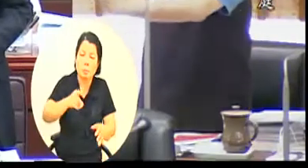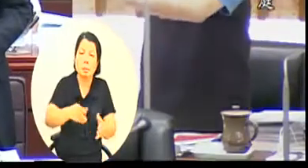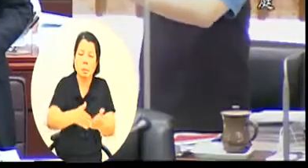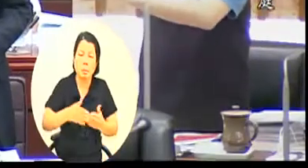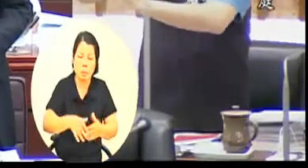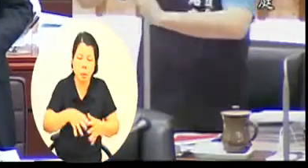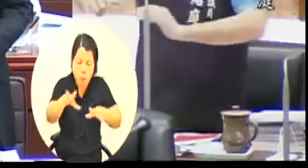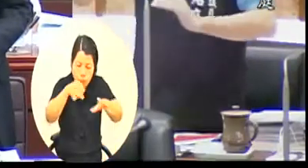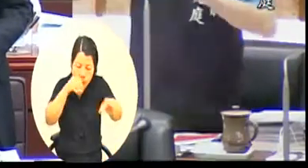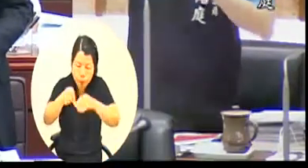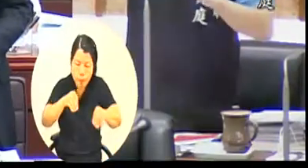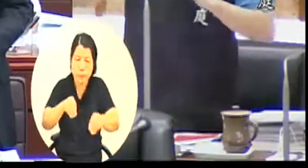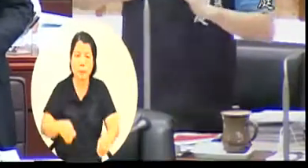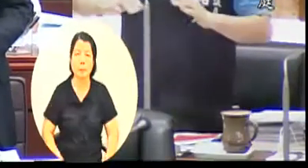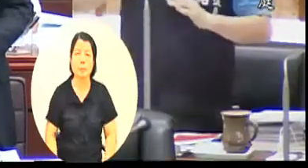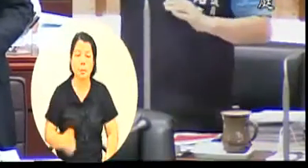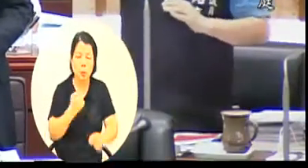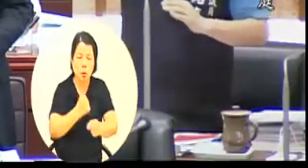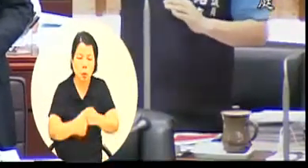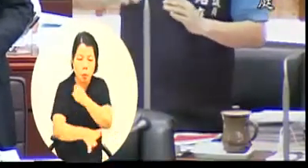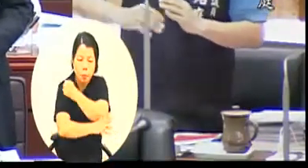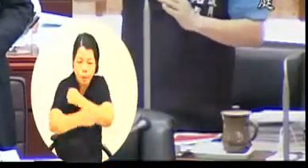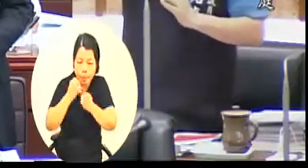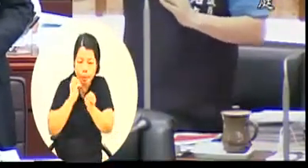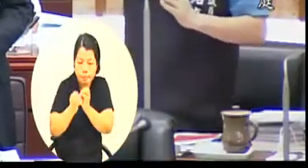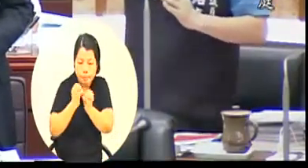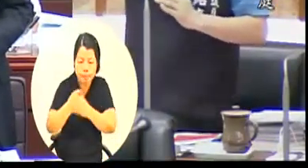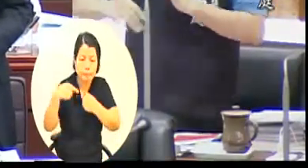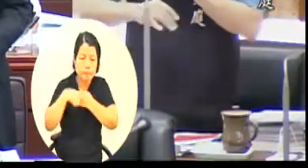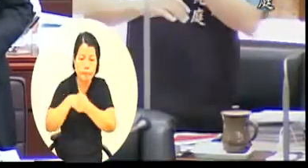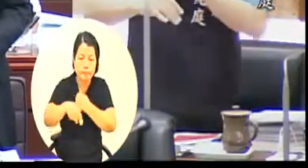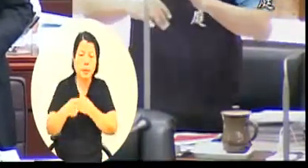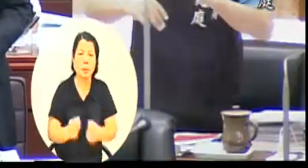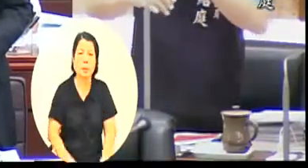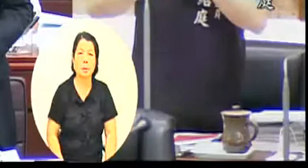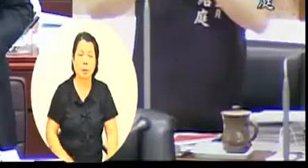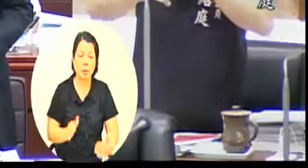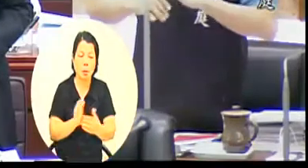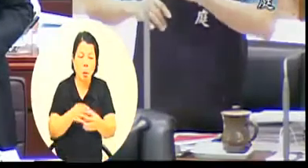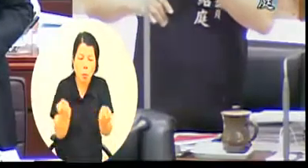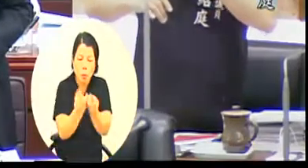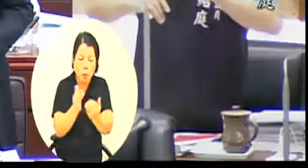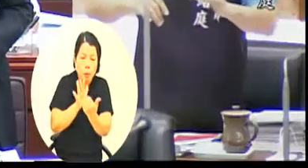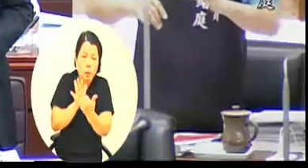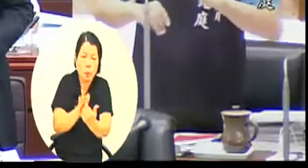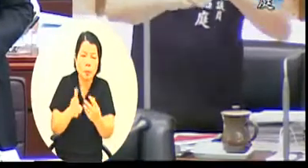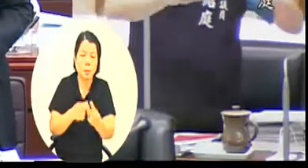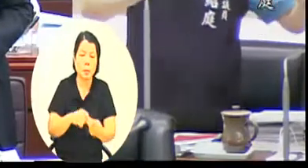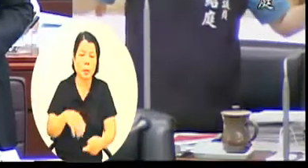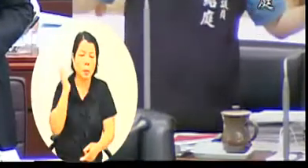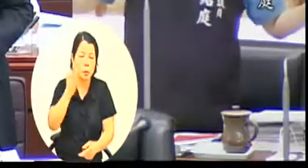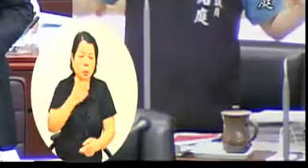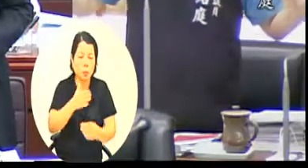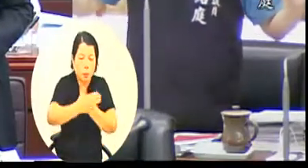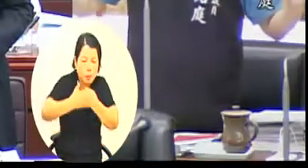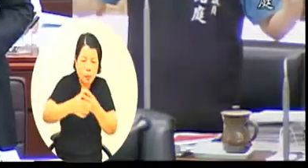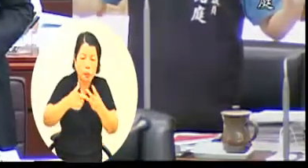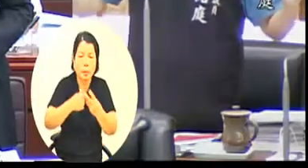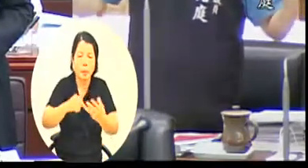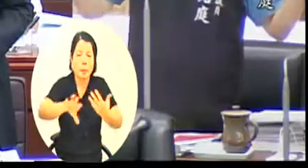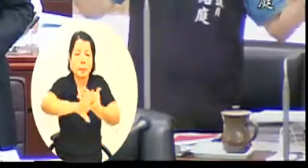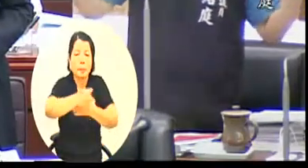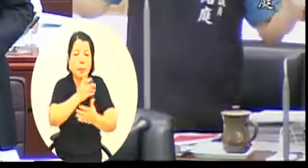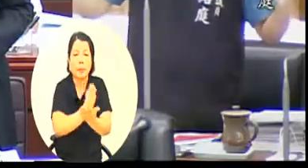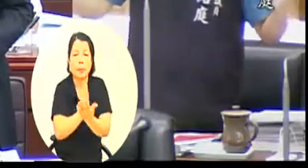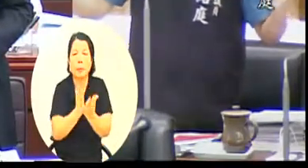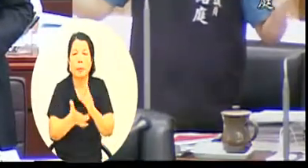收集起来，做一个基本的分析，包括你讲的防灾，这个可能是水保，任何其他